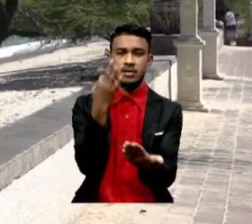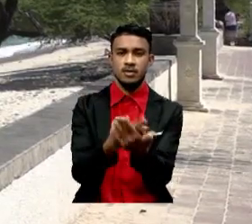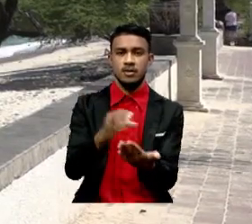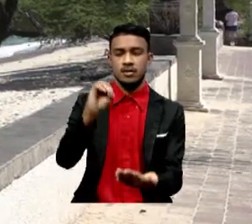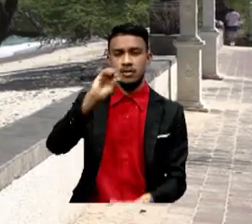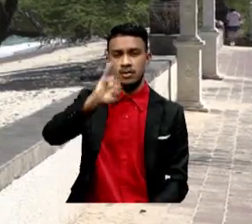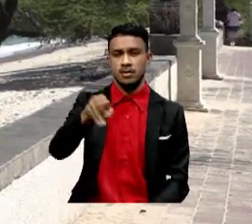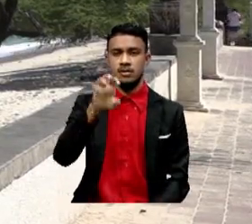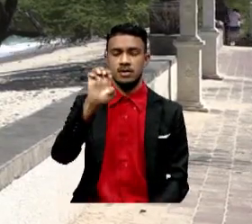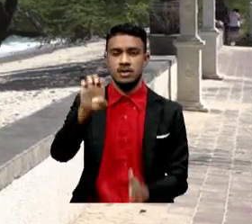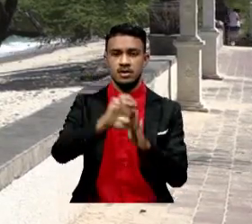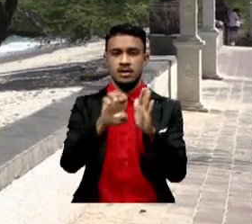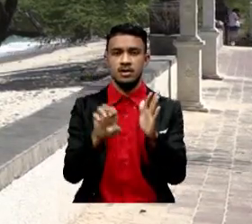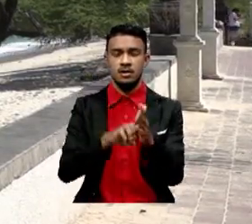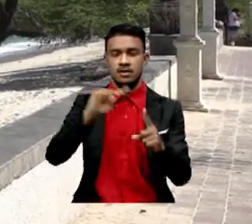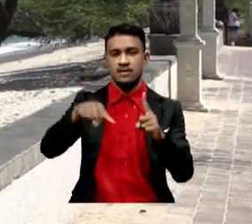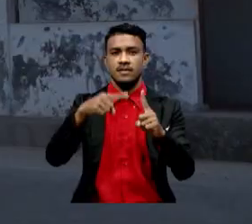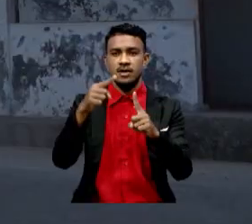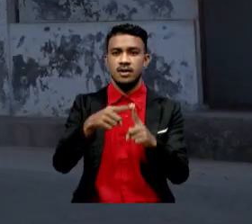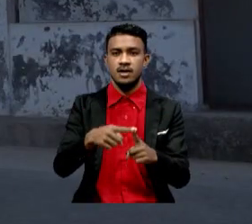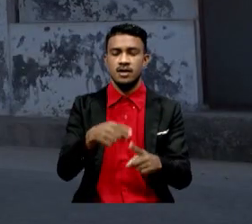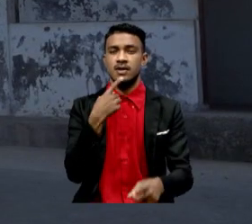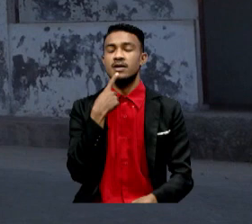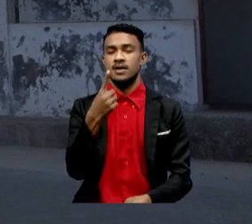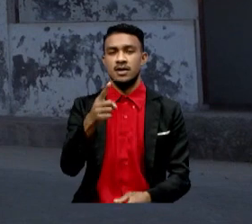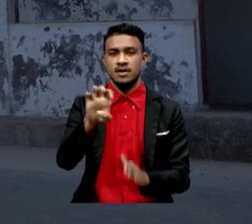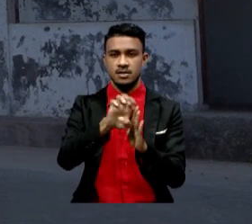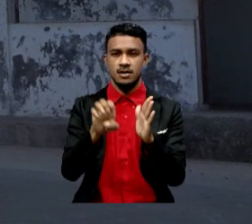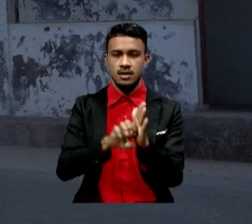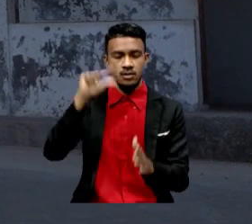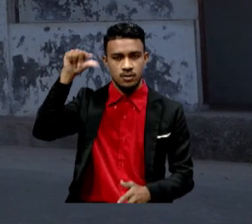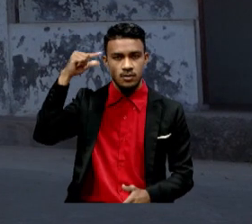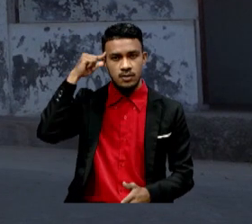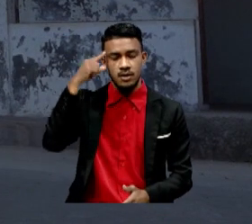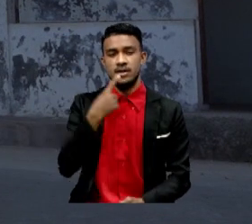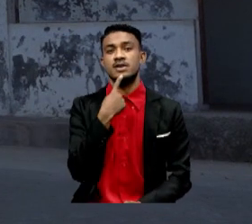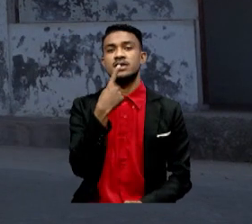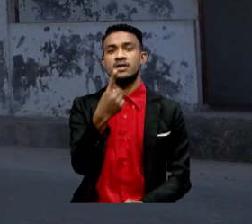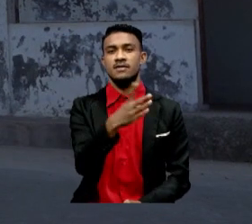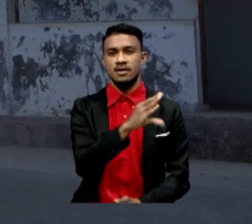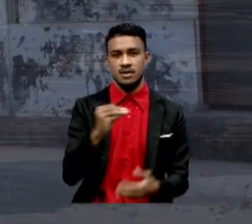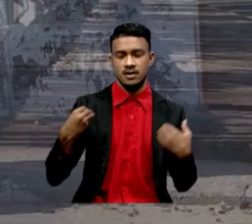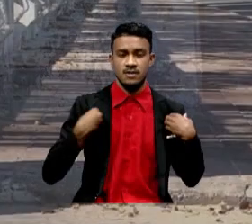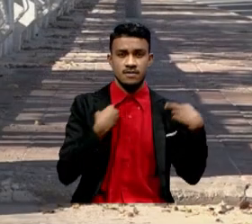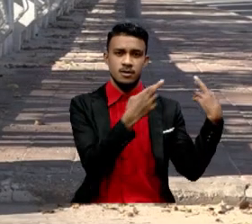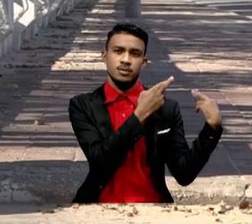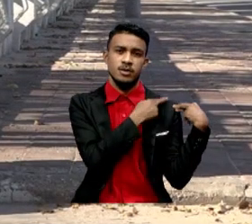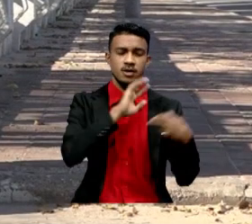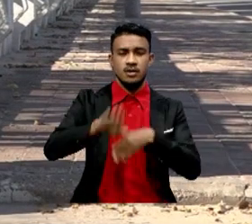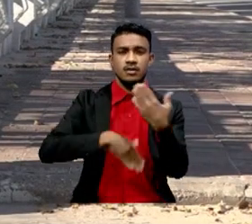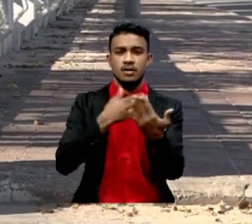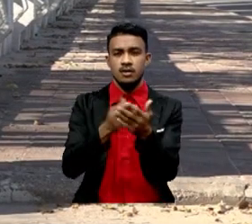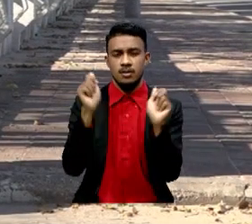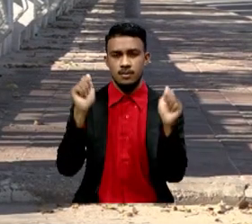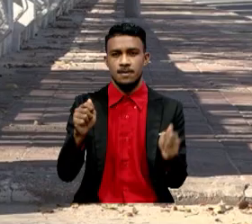nian. Banghira temi estado no governo significa iha responsabilidade tomak atu